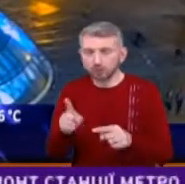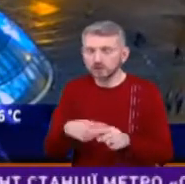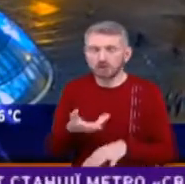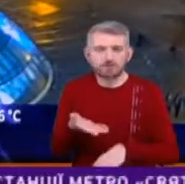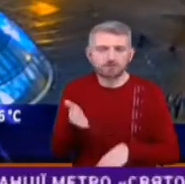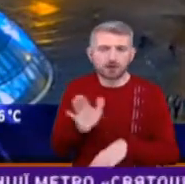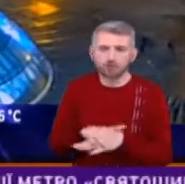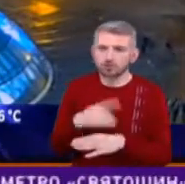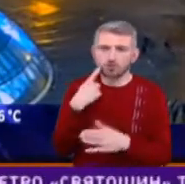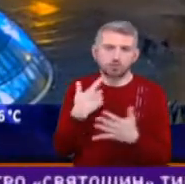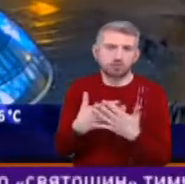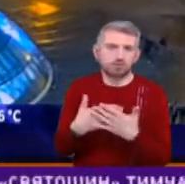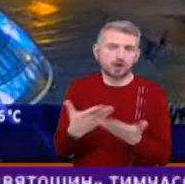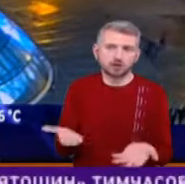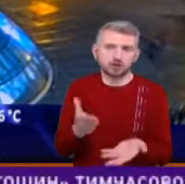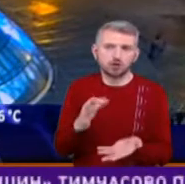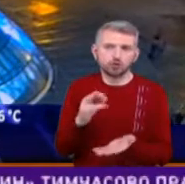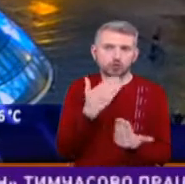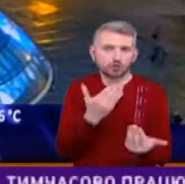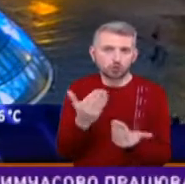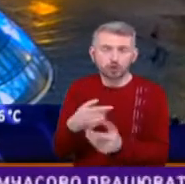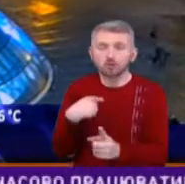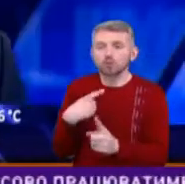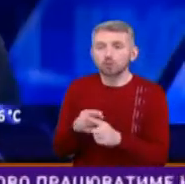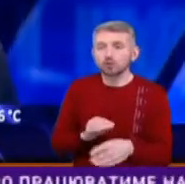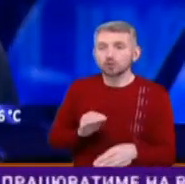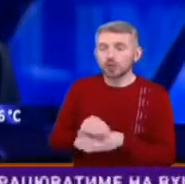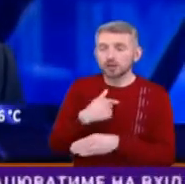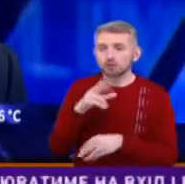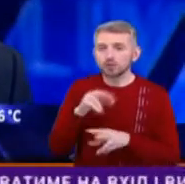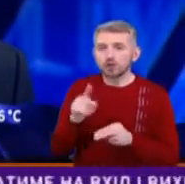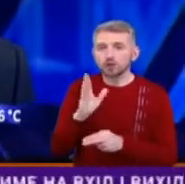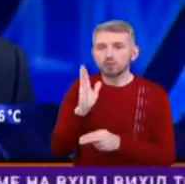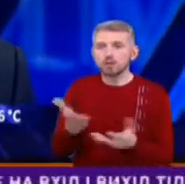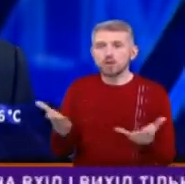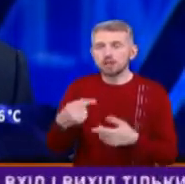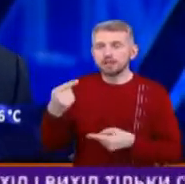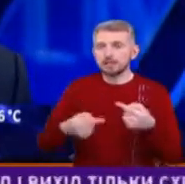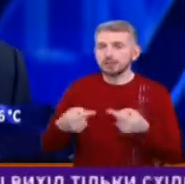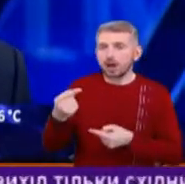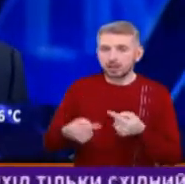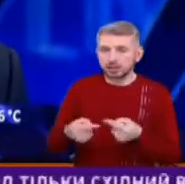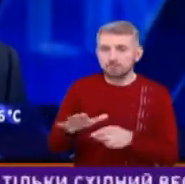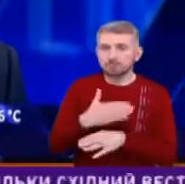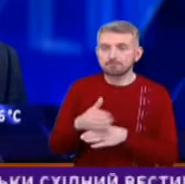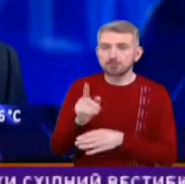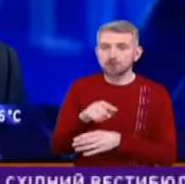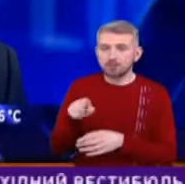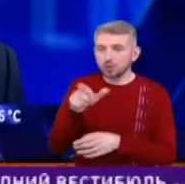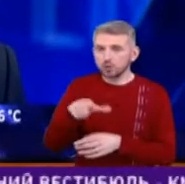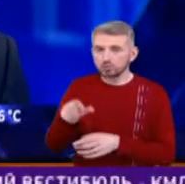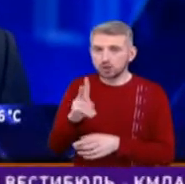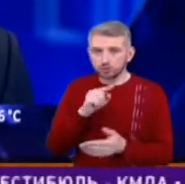важко пророкувати однозначно соціологію. Плюс додайте, я все-таки сподіваюся, що відбудуться якісь дебати, ну, між тими людьми, які